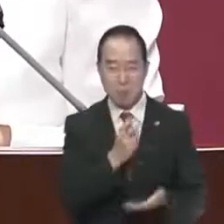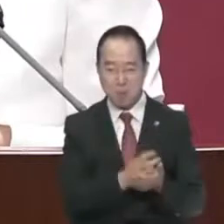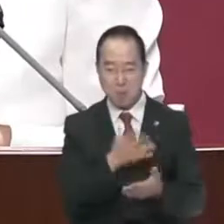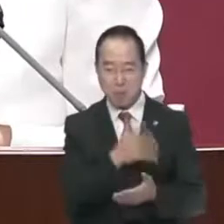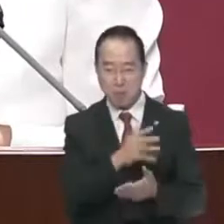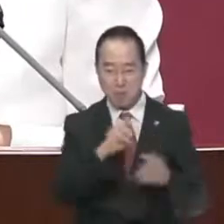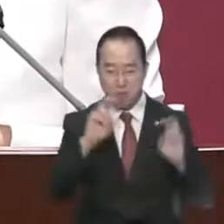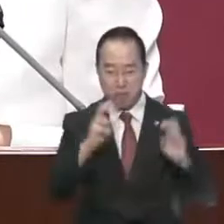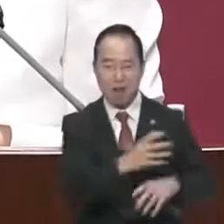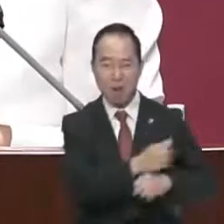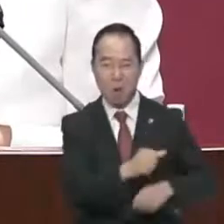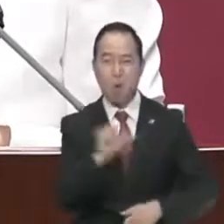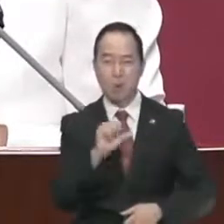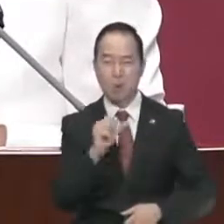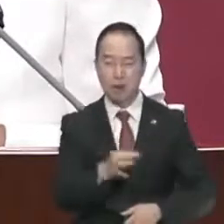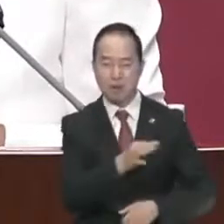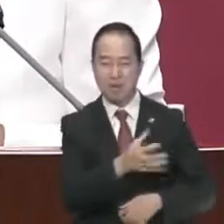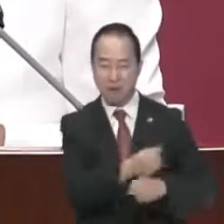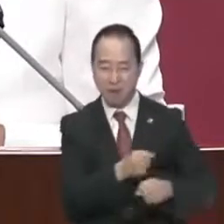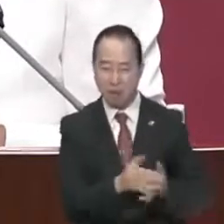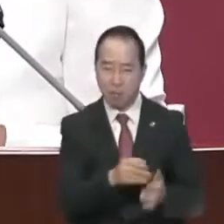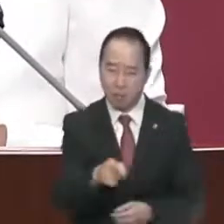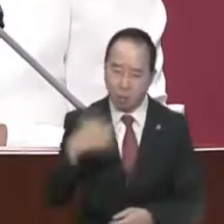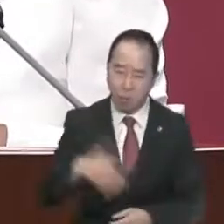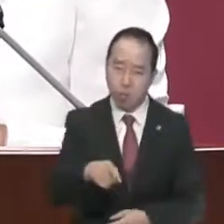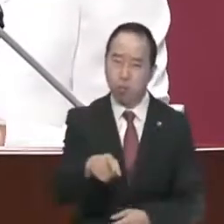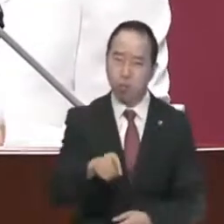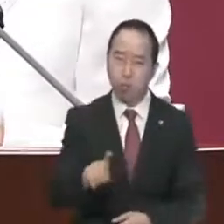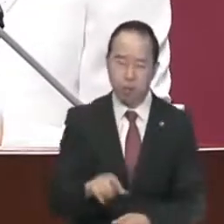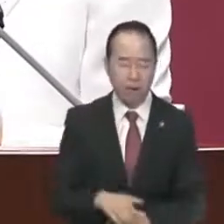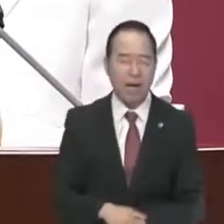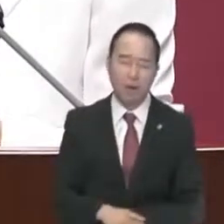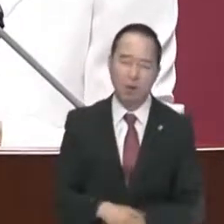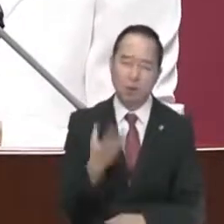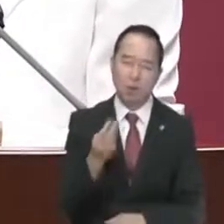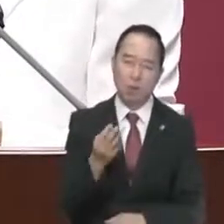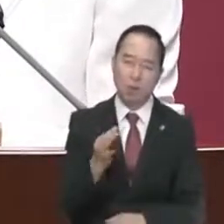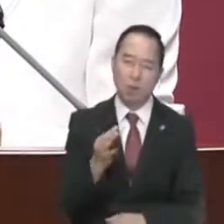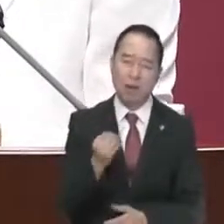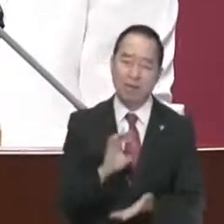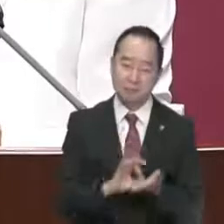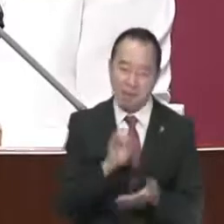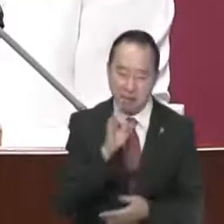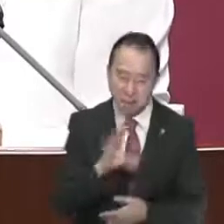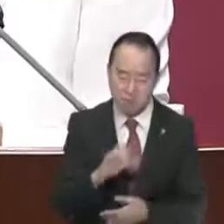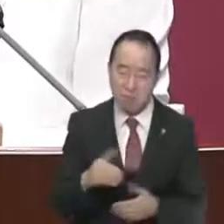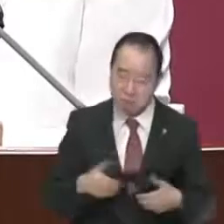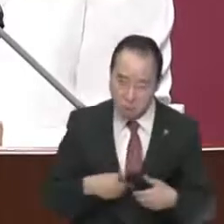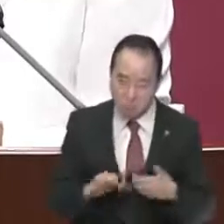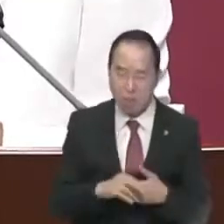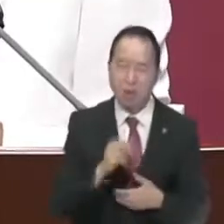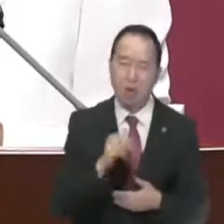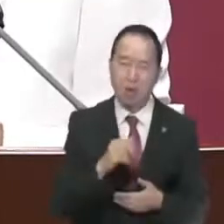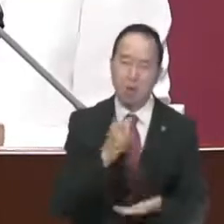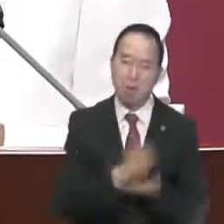너무 돈을 많이 쓰면 안 되지만은 또 그 공공기관도 필요할 때는 법률적인 자문은 받아야